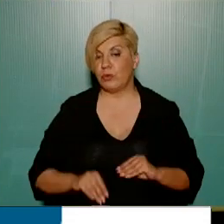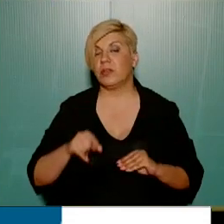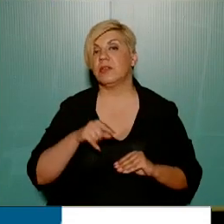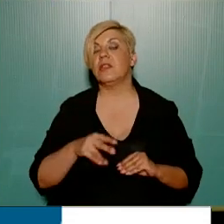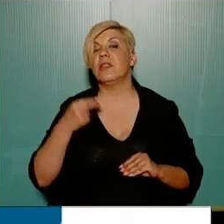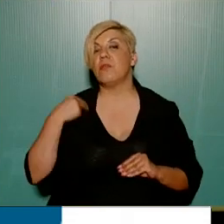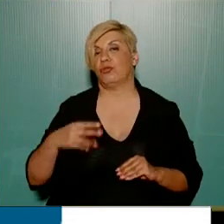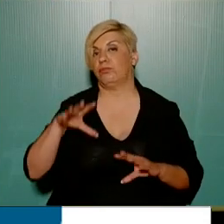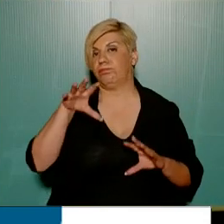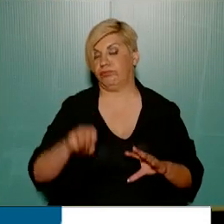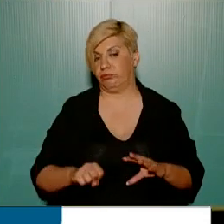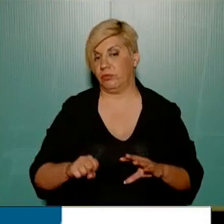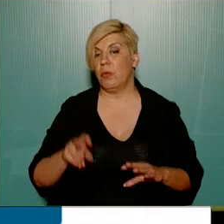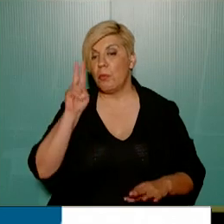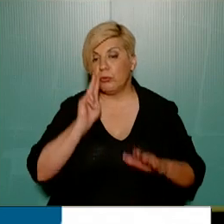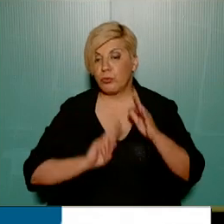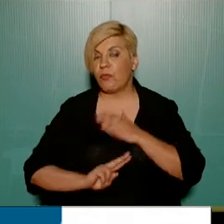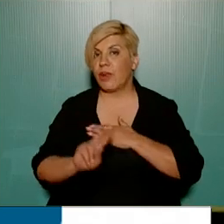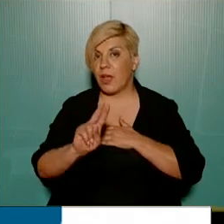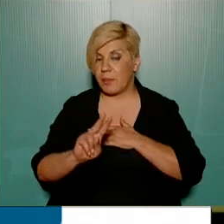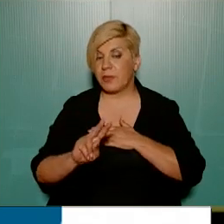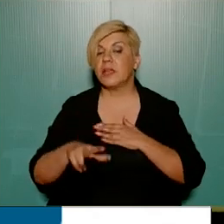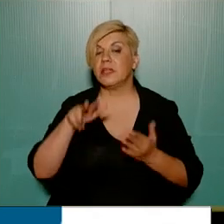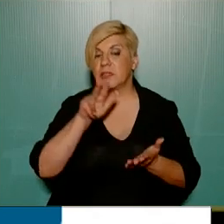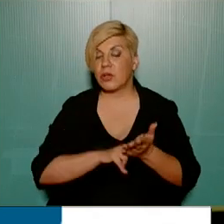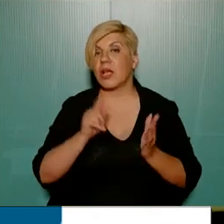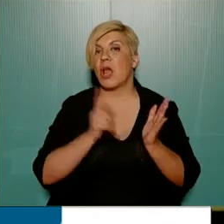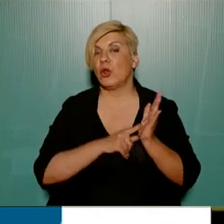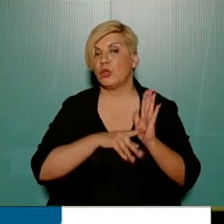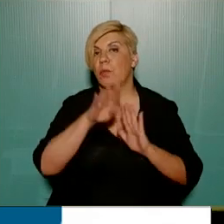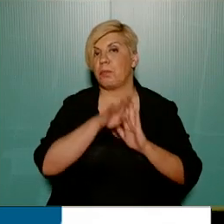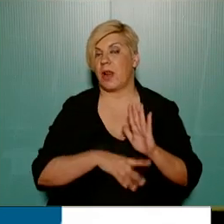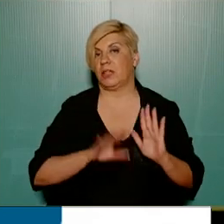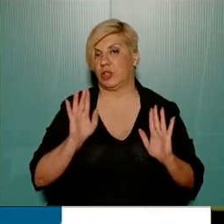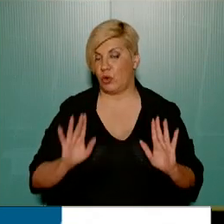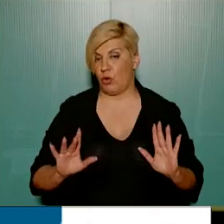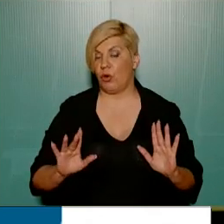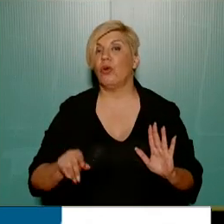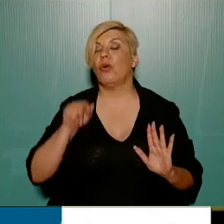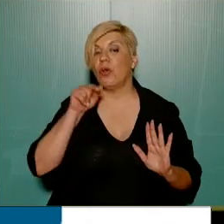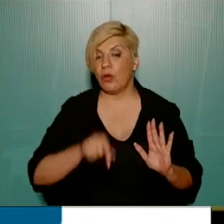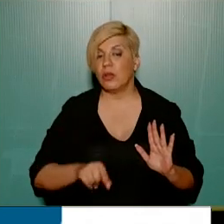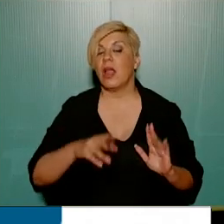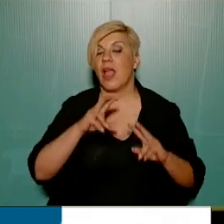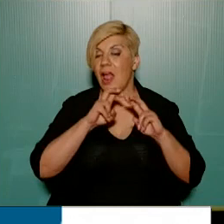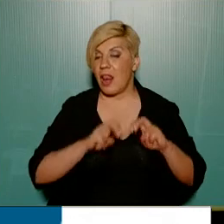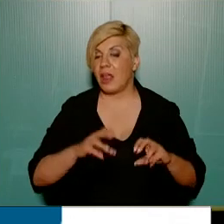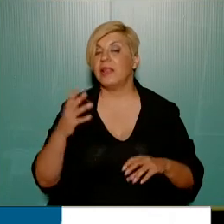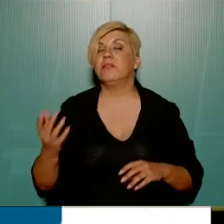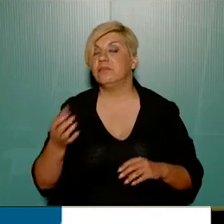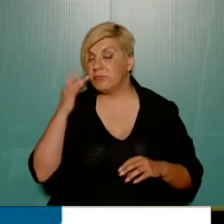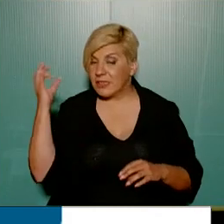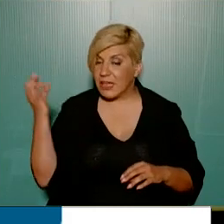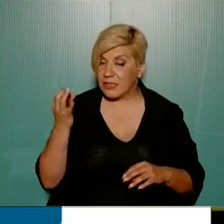κατάληψη δημόσιου χώρου, όπως προβλέπεται από το ισχύον κανονιστικό πλαίσιο, ξεκαθαρίζοντας πως η έλεγχη θα είναι τακτική